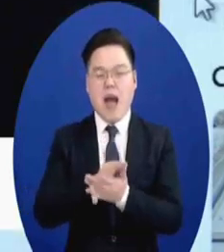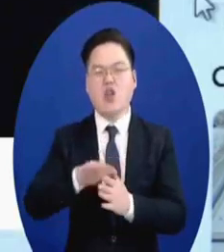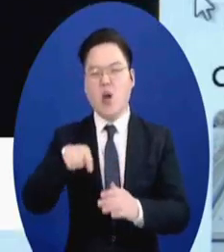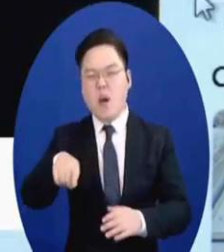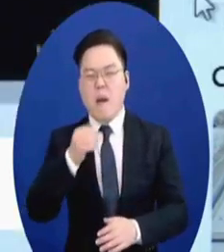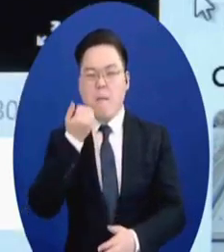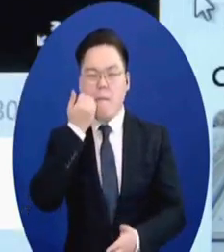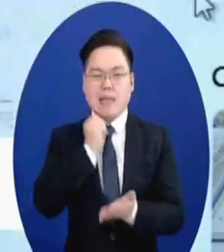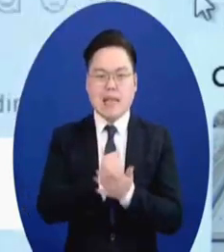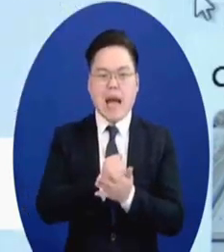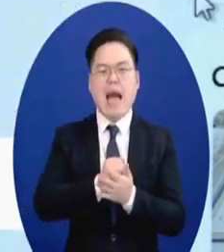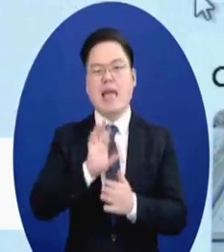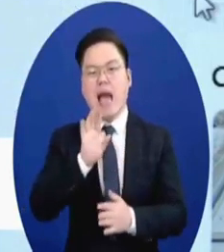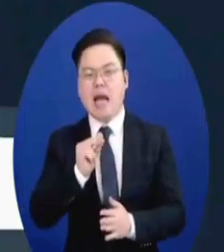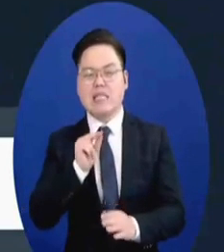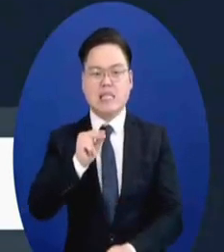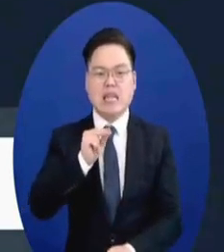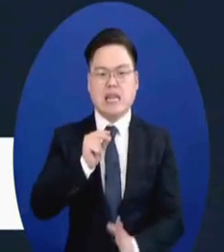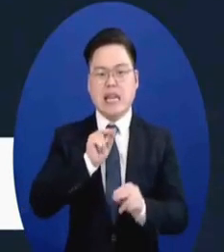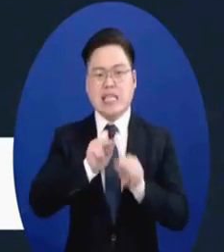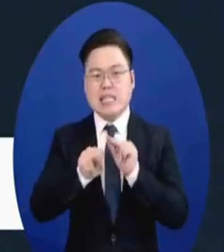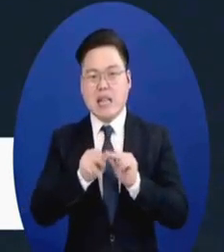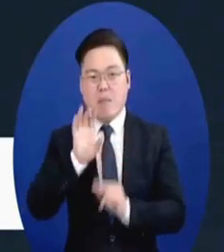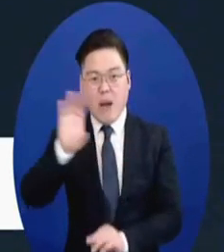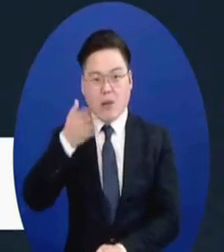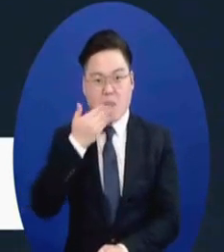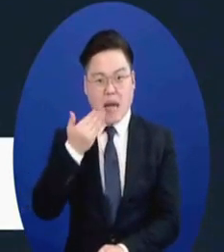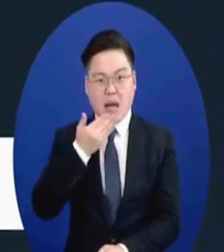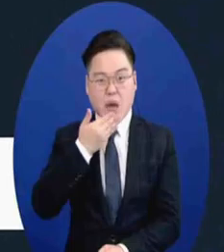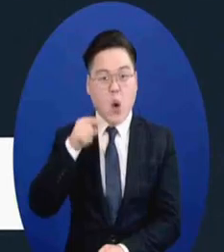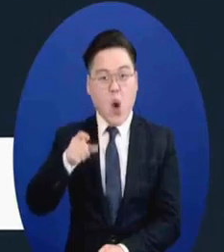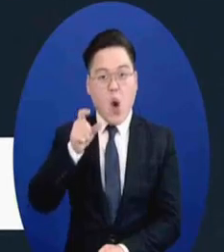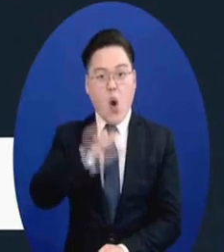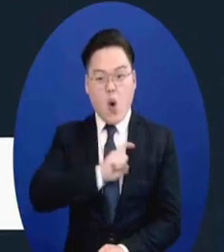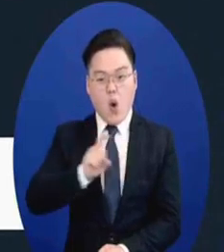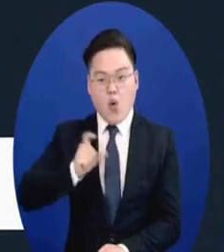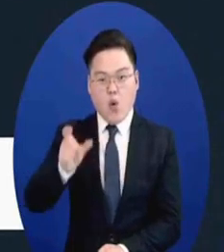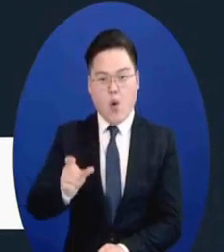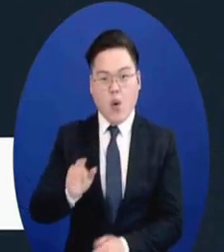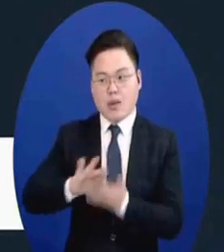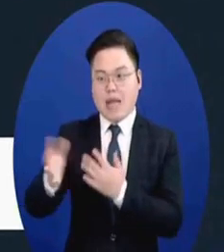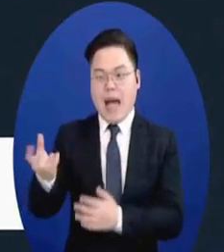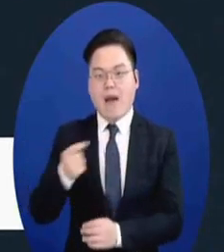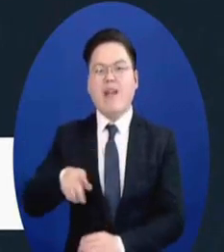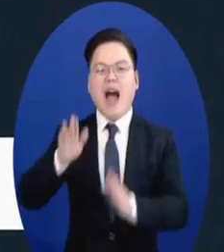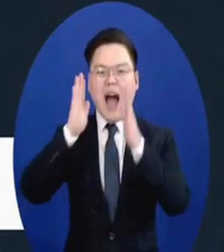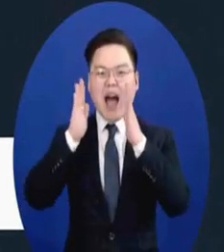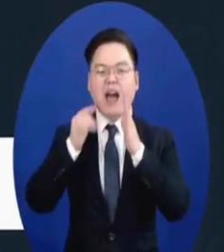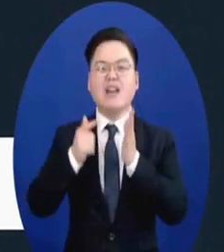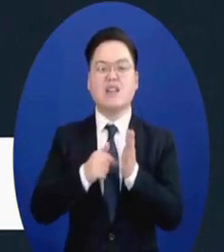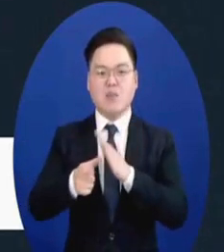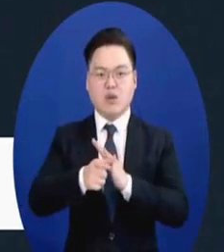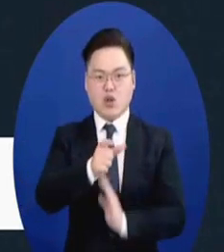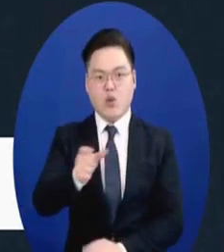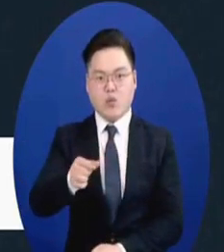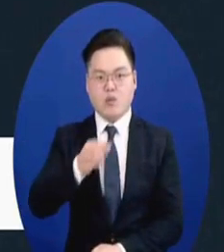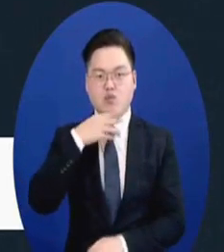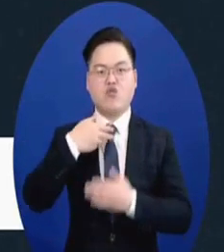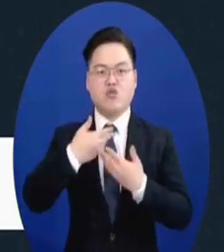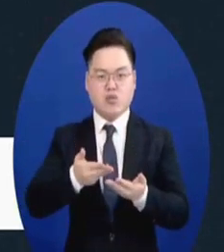өдөр тутамд хяналт тавих байгууллага байхгүй гэхэд олно. Ялангуяа хувь хүнээс худалдан авалт хийхэд анхаарах хэрэгтэйг мэрэгжлийн хүмүүс анхааруулж байна. Цахим